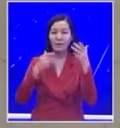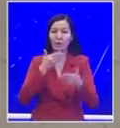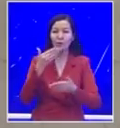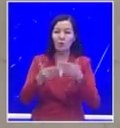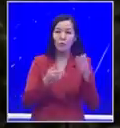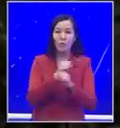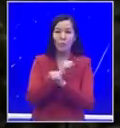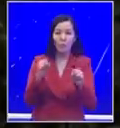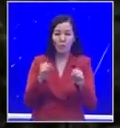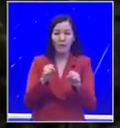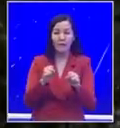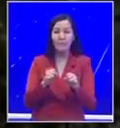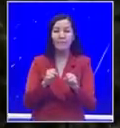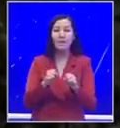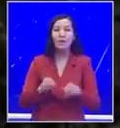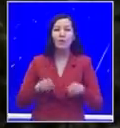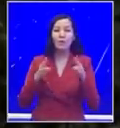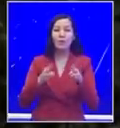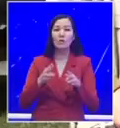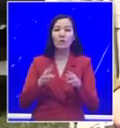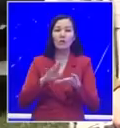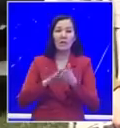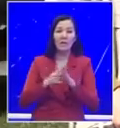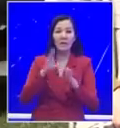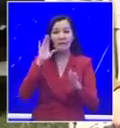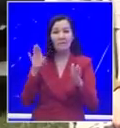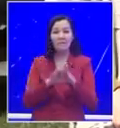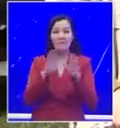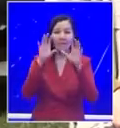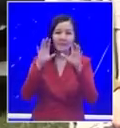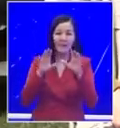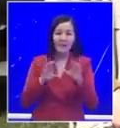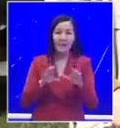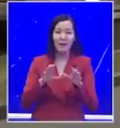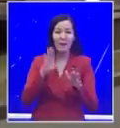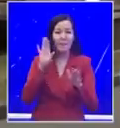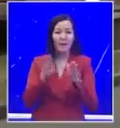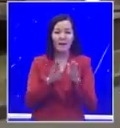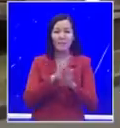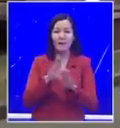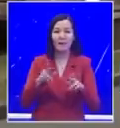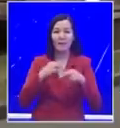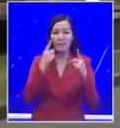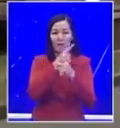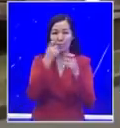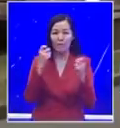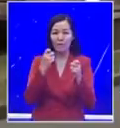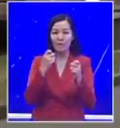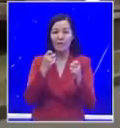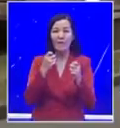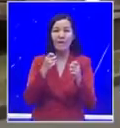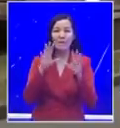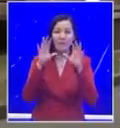тағы болмайды. Ал төтенше жағдай режимін бұзғандар, заң талаптарына бағынбағандарға предупреждениемен әлде